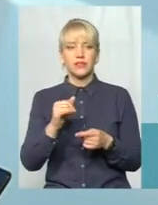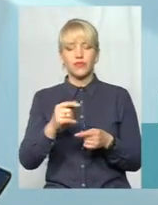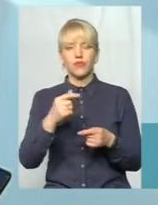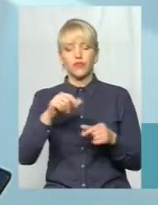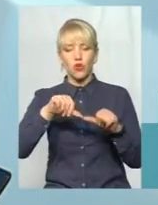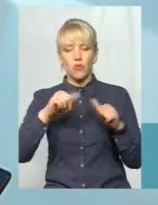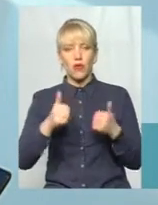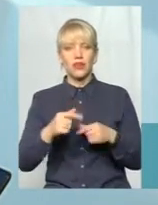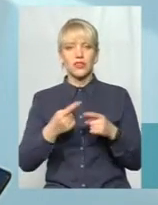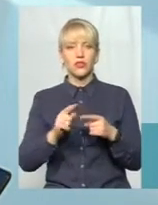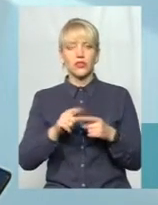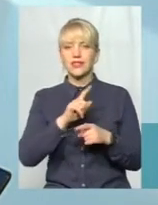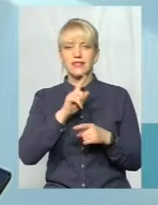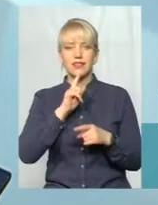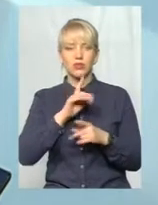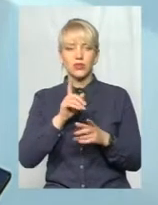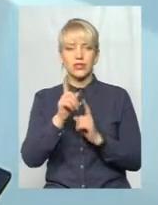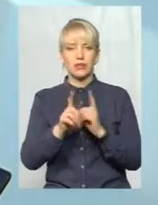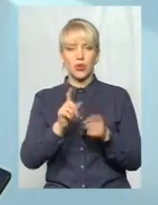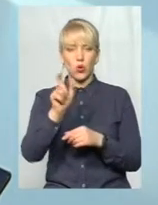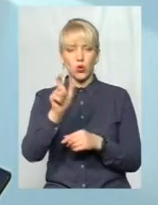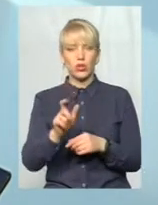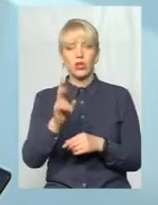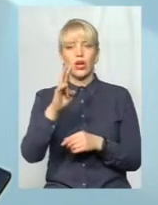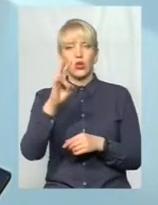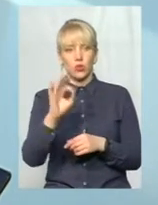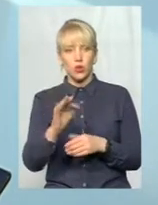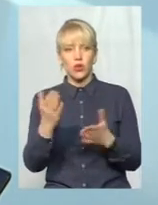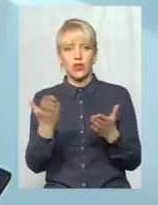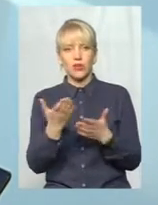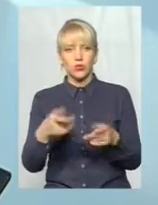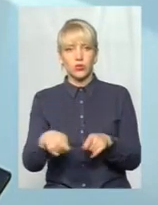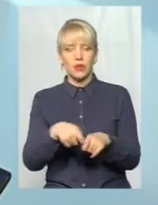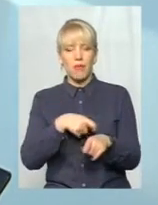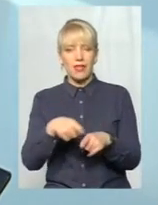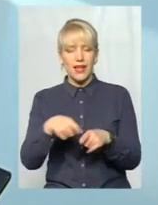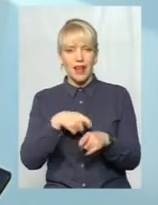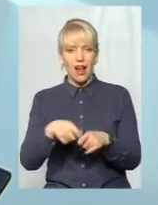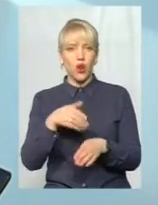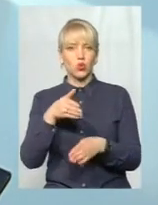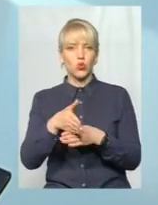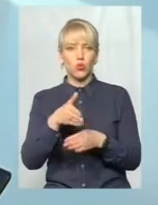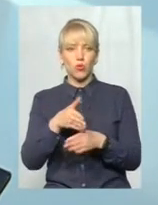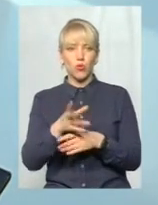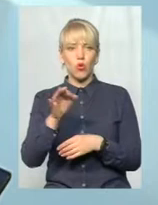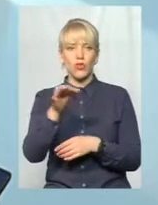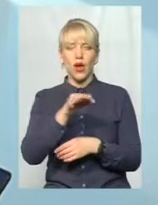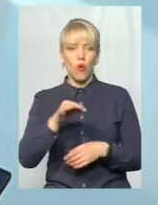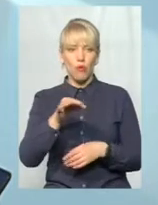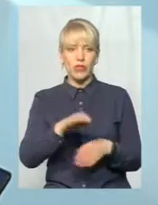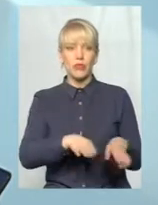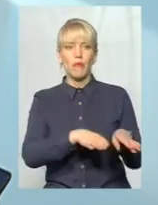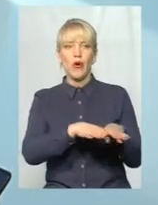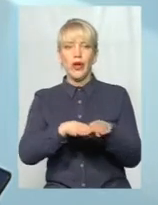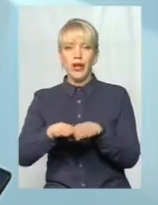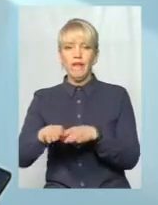форматі в тому, що воно не замінить її людини, але хоч якусь матеріальну таку допомогу на обласному рівні ми